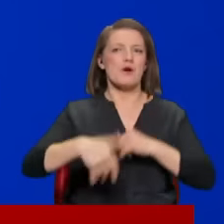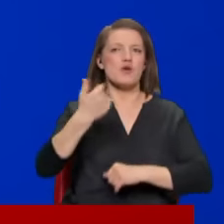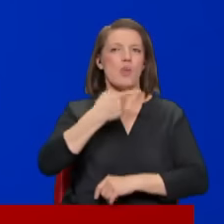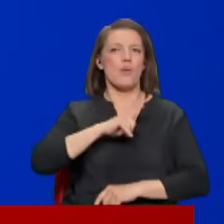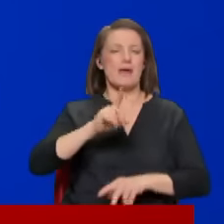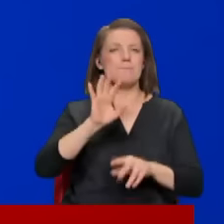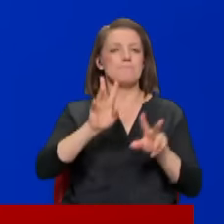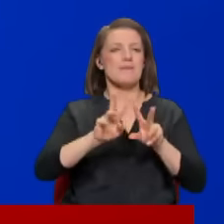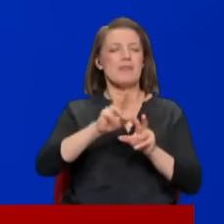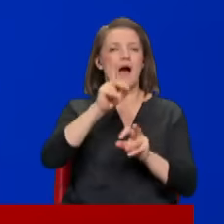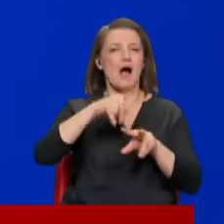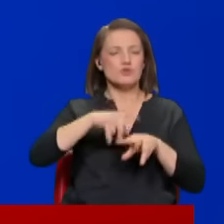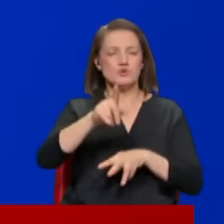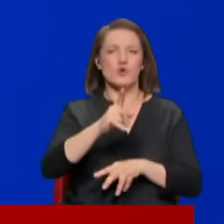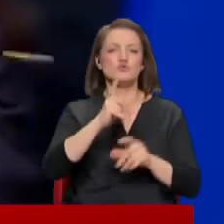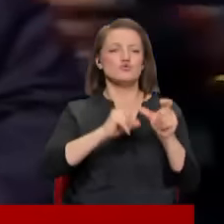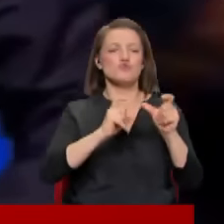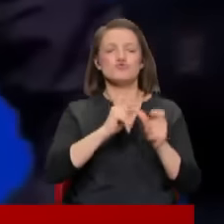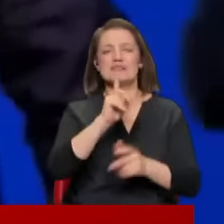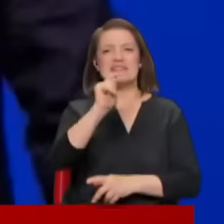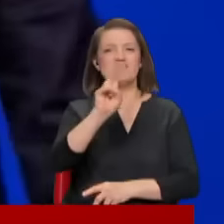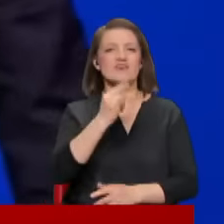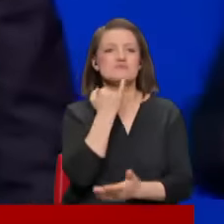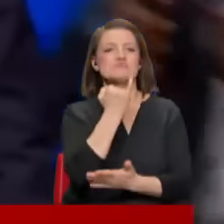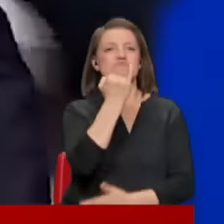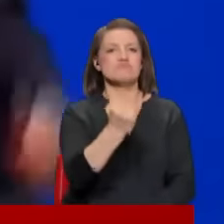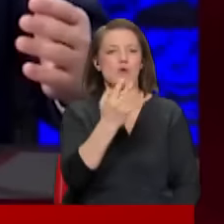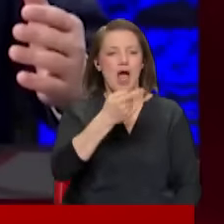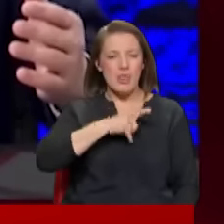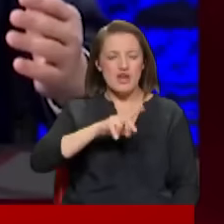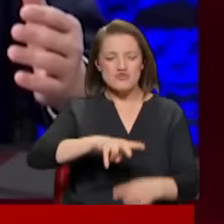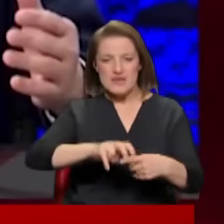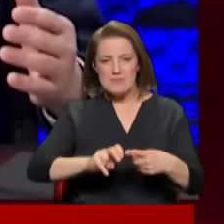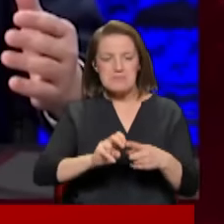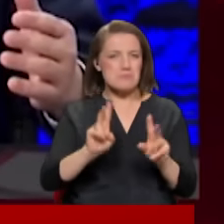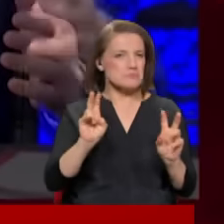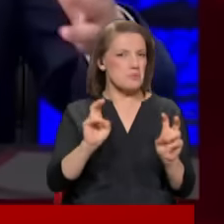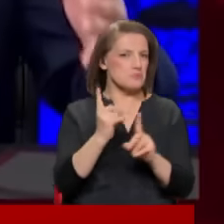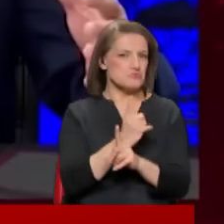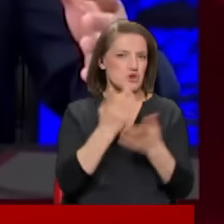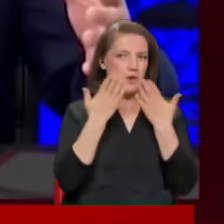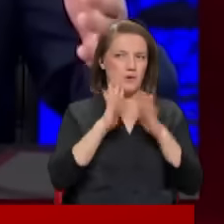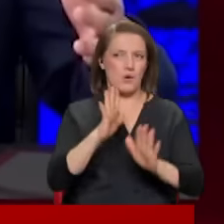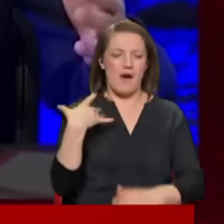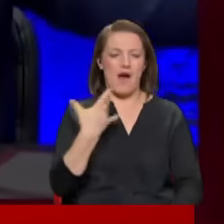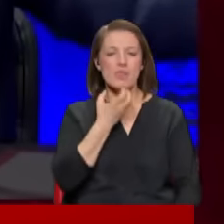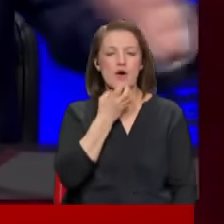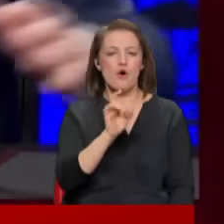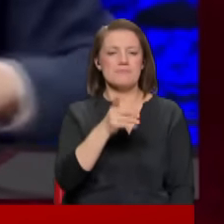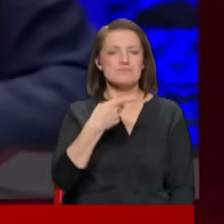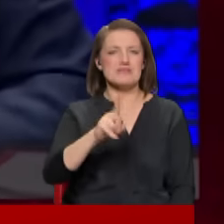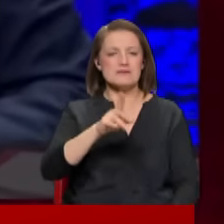Altınöz, Sözcü TV'ye konuk oldu. Adayların çekilmesi söz konusu değil dedi. Şu anda 39 ilçede ana kadro 15 bin kişi,